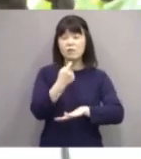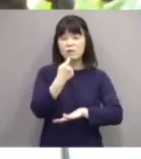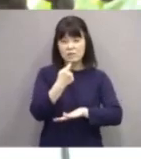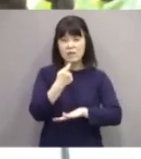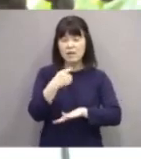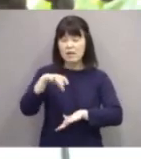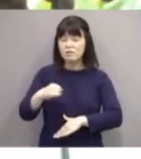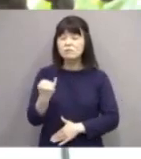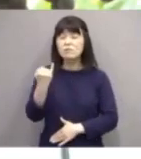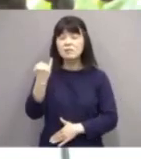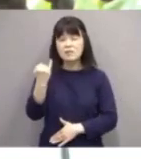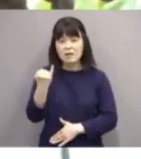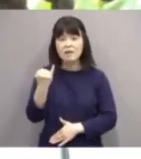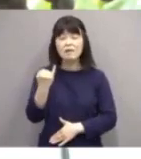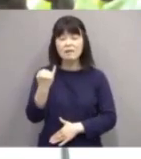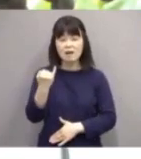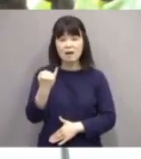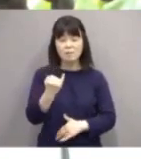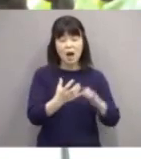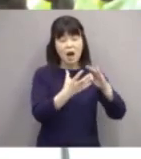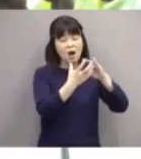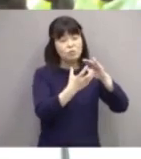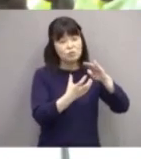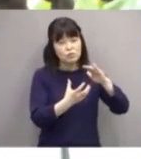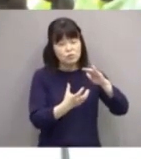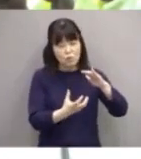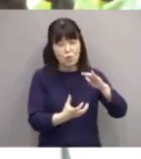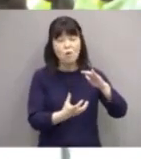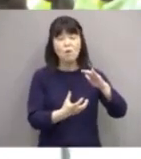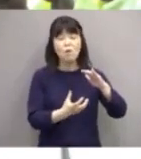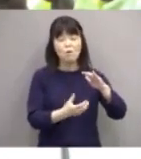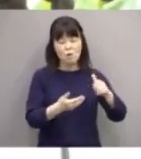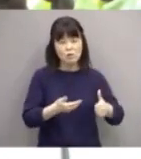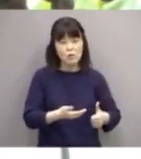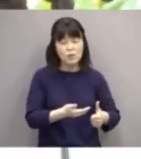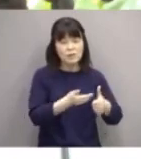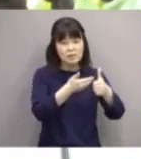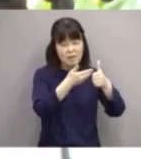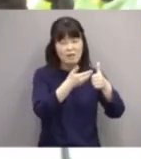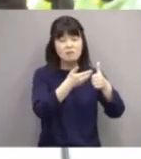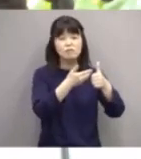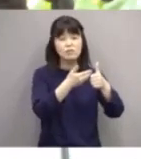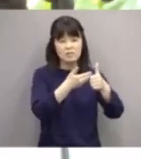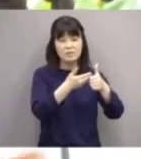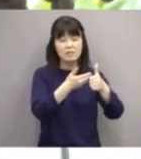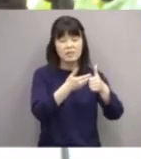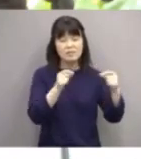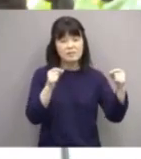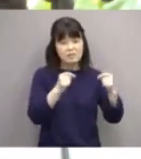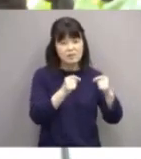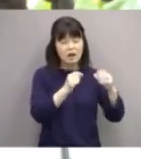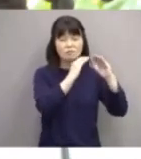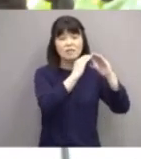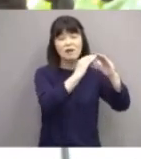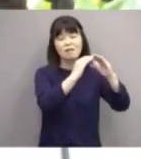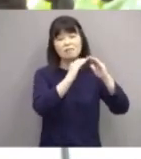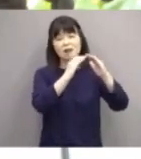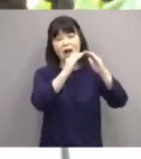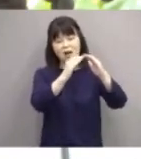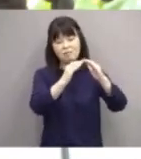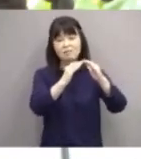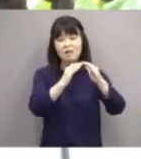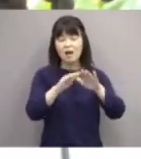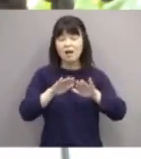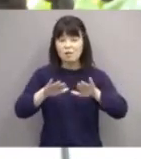先生がですね、せっかくこの特産であるブドウをやってるし、ハウスが幼稚園の前にあるからちょ